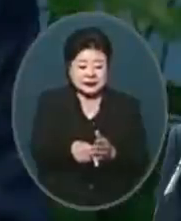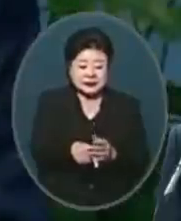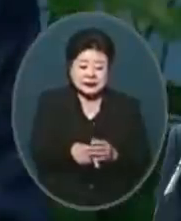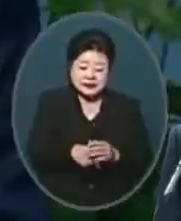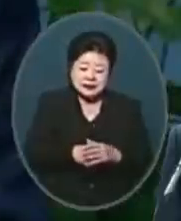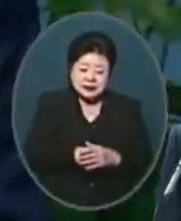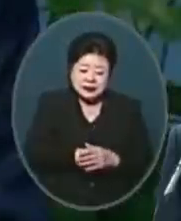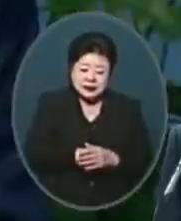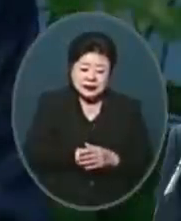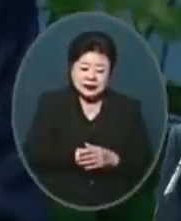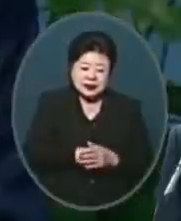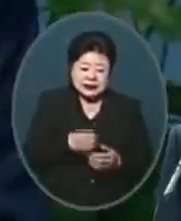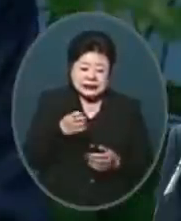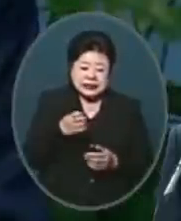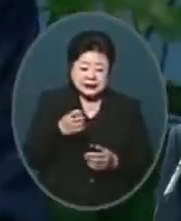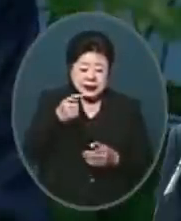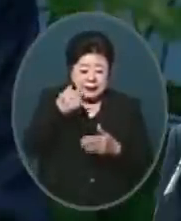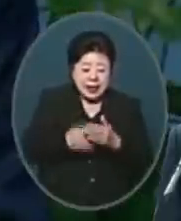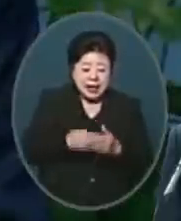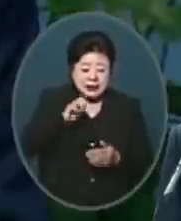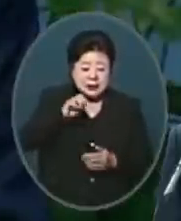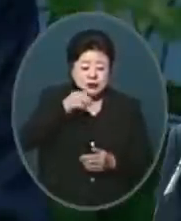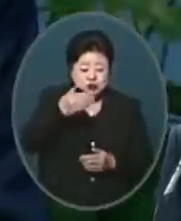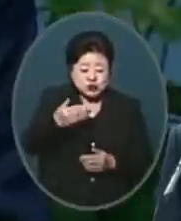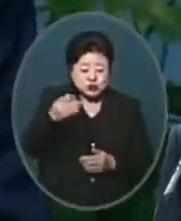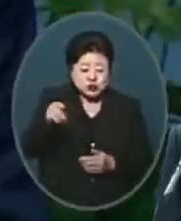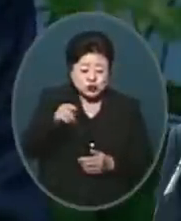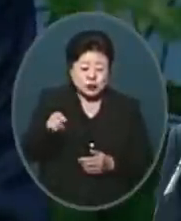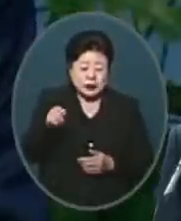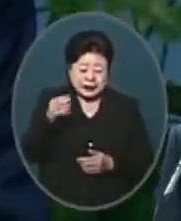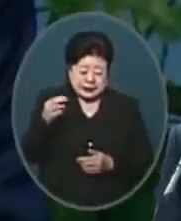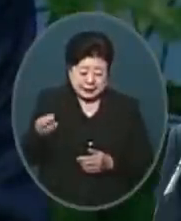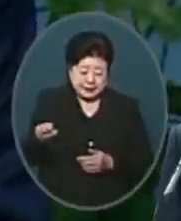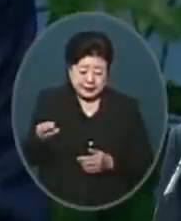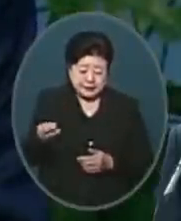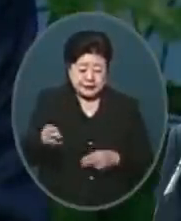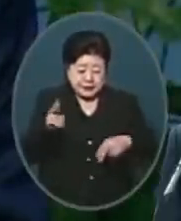40에 하나매를 제하고 때립니다.